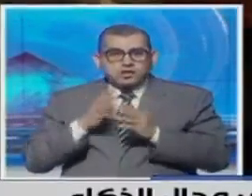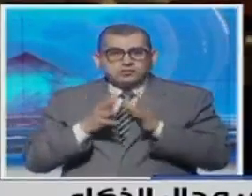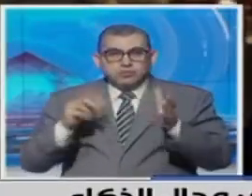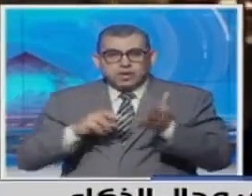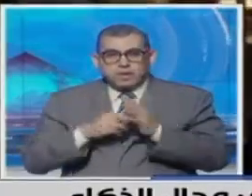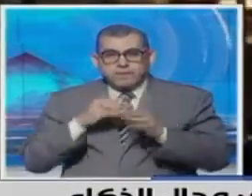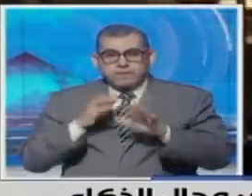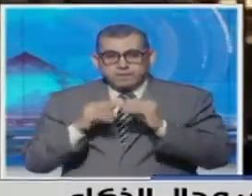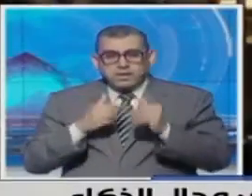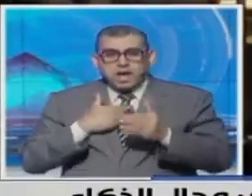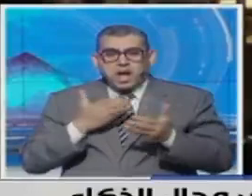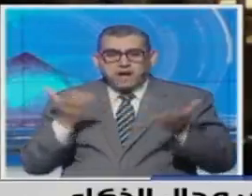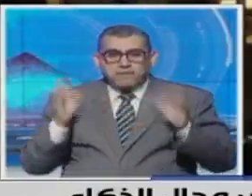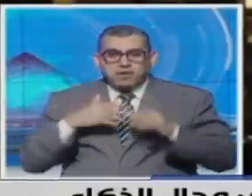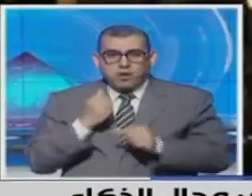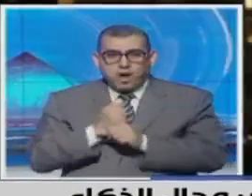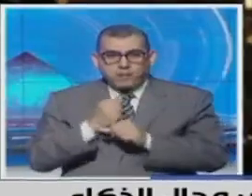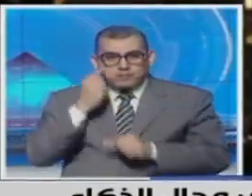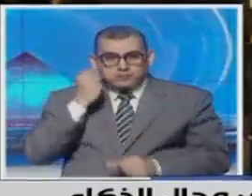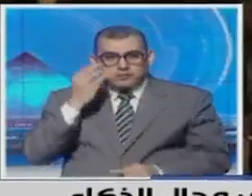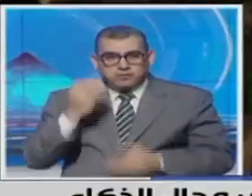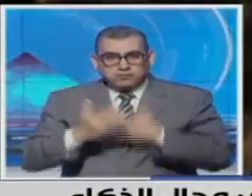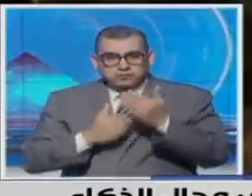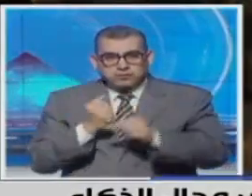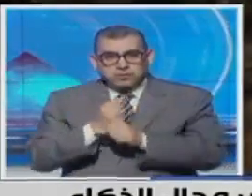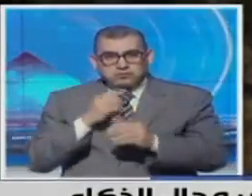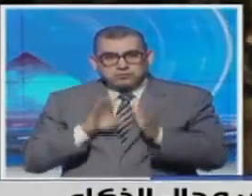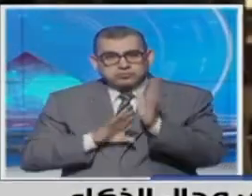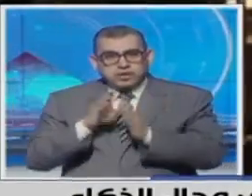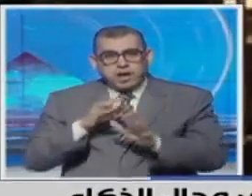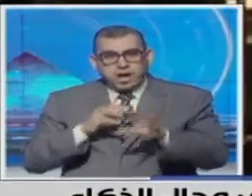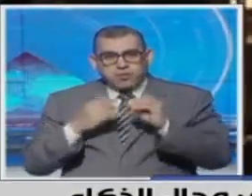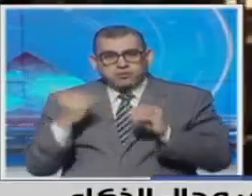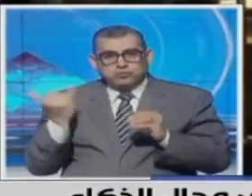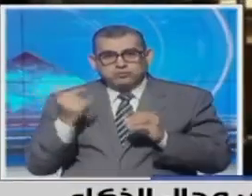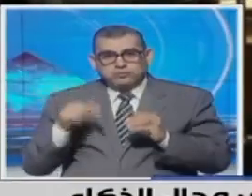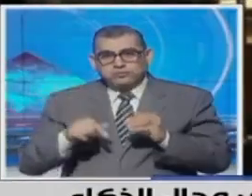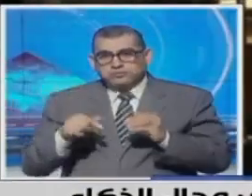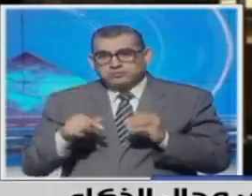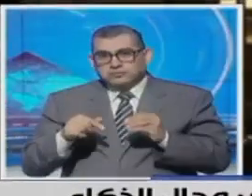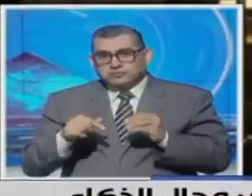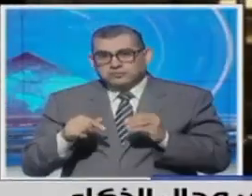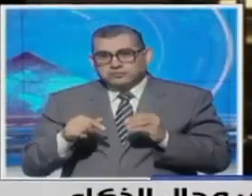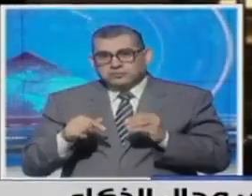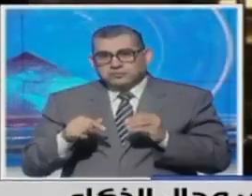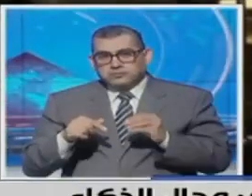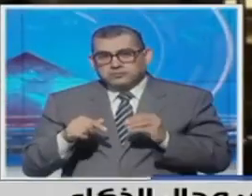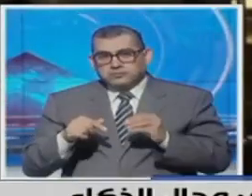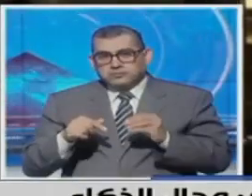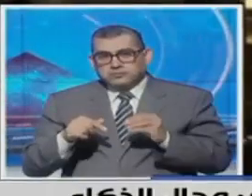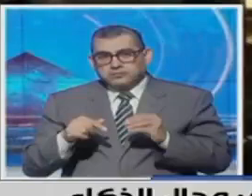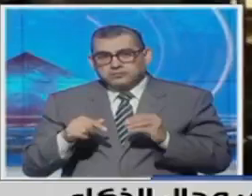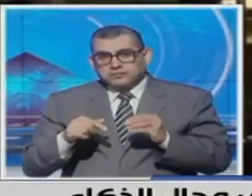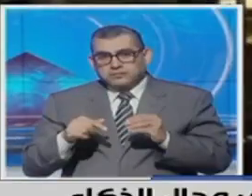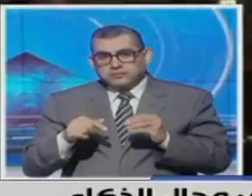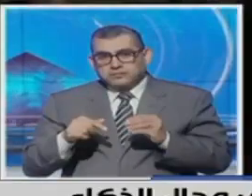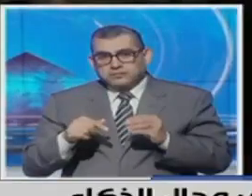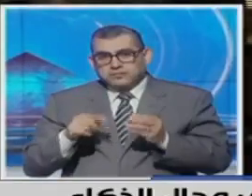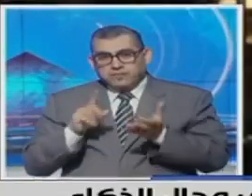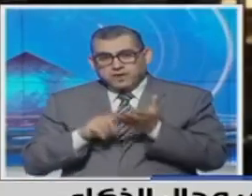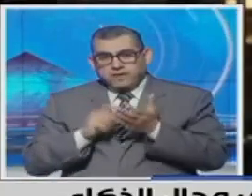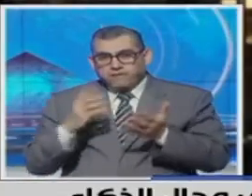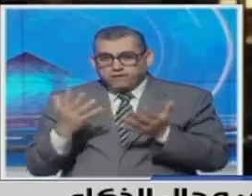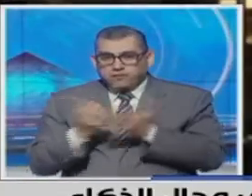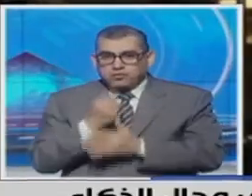البلد متجهة ناحية الاي اي والعالم بيتطور اكتر واكتر، وانا فرحان جدا بصراحة ان فعلا ان احنا خدنا فرصة زي